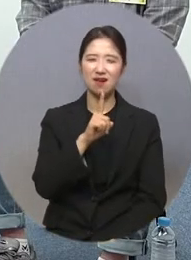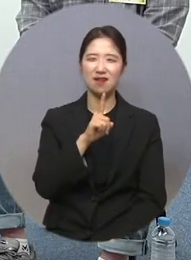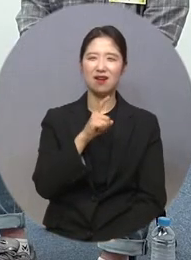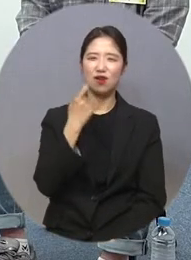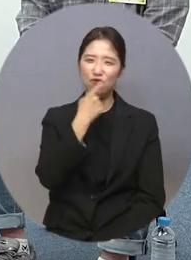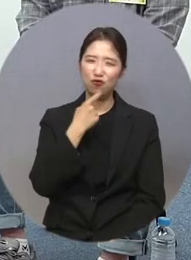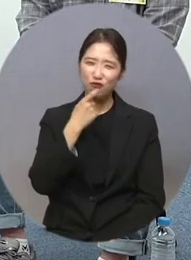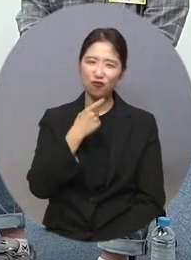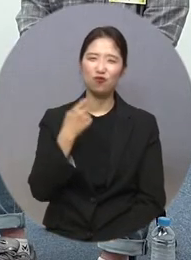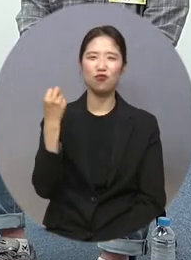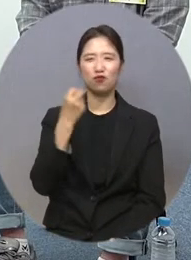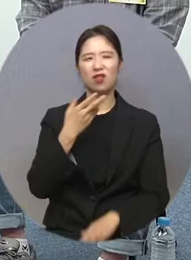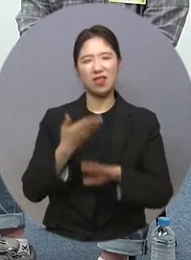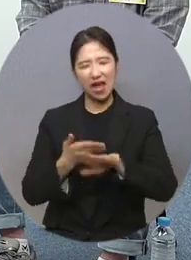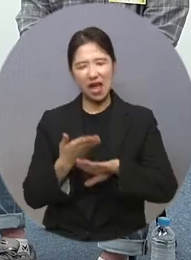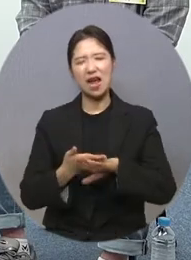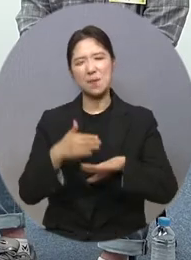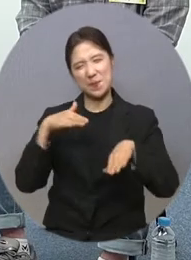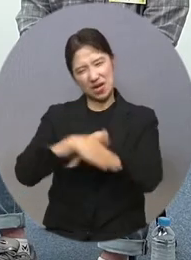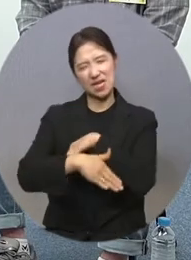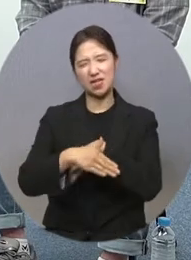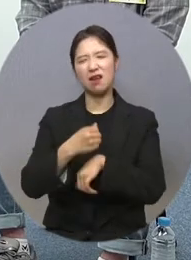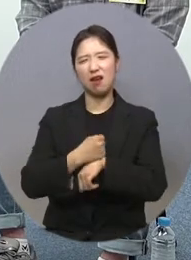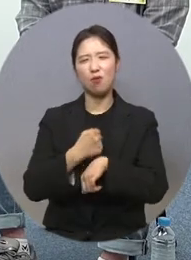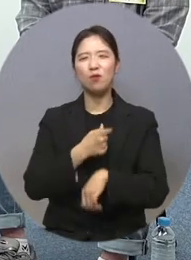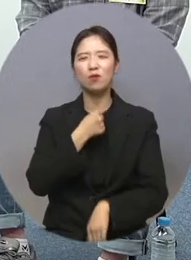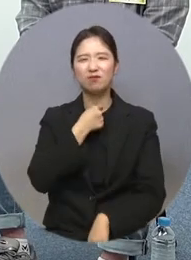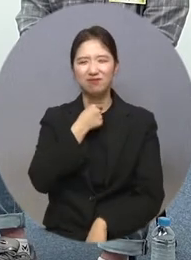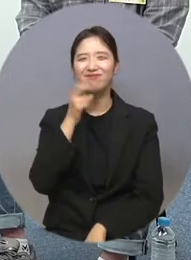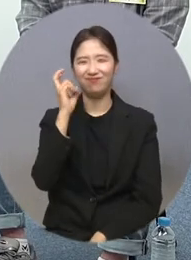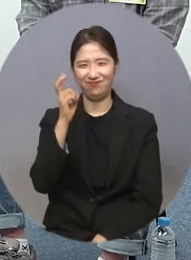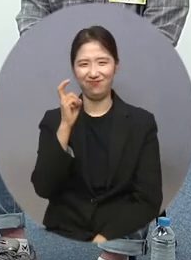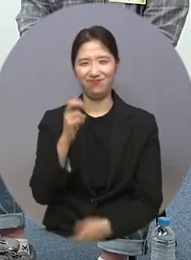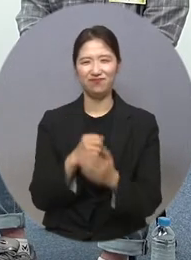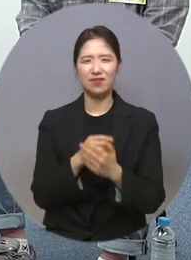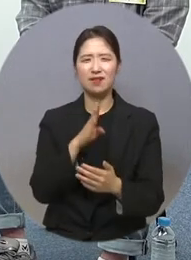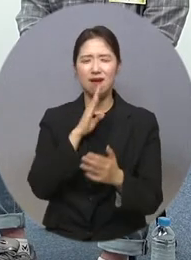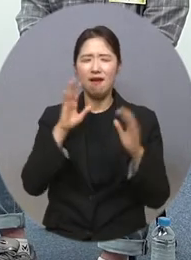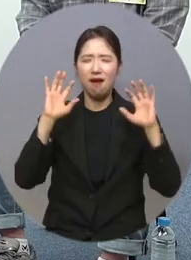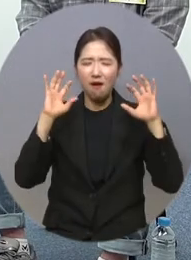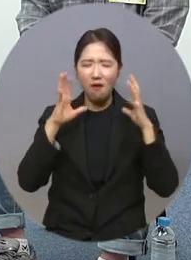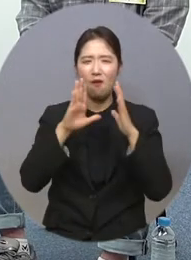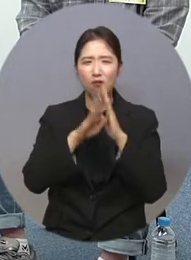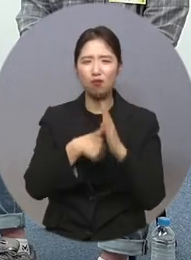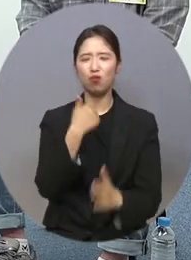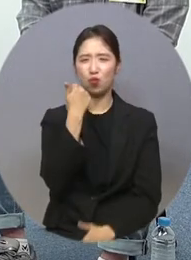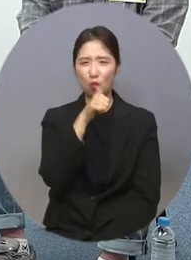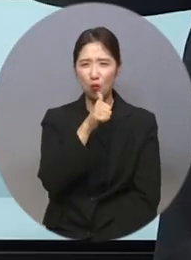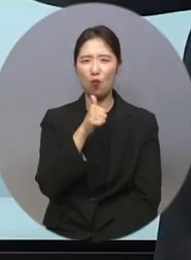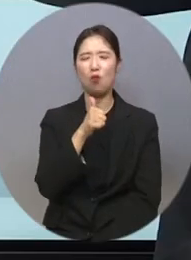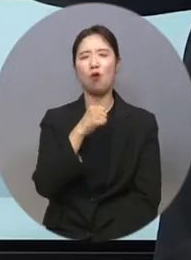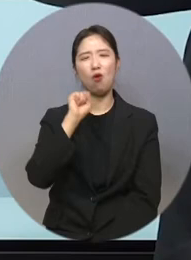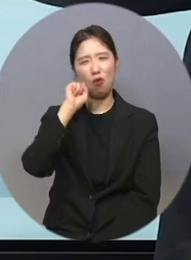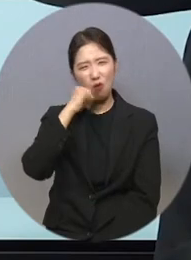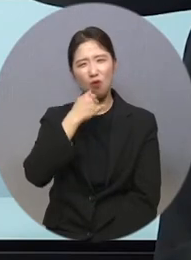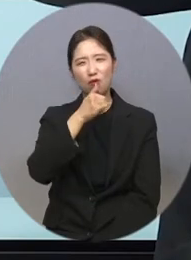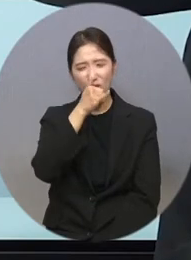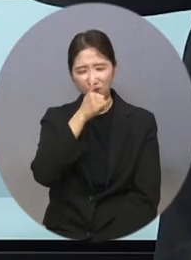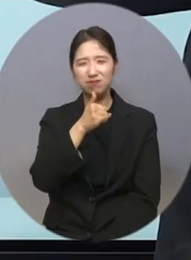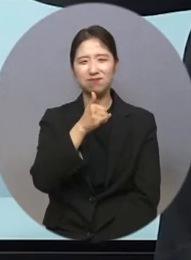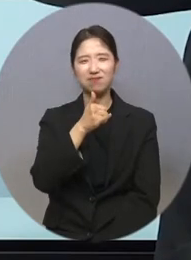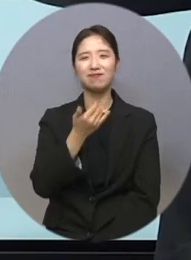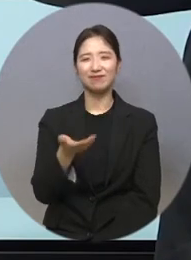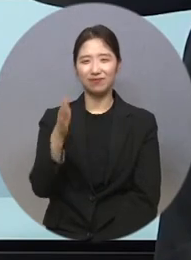더 해야 된다 이렇게 얘기하신 것 같아요. 그래서 지금 아까 이제 아주 어릴 때 통역의 어려움부터 저희가 한번 얘기를 했지만